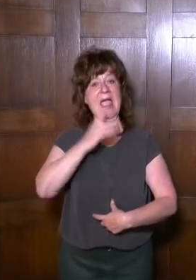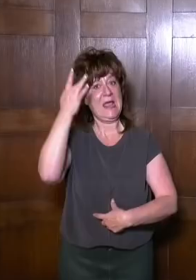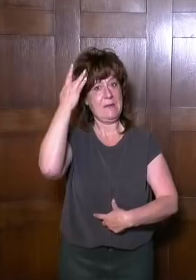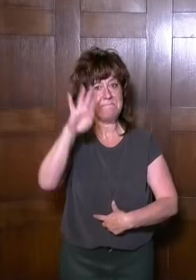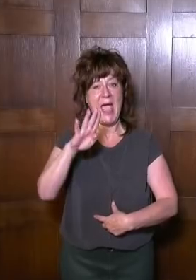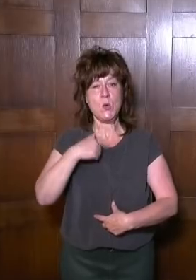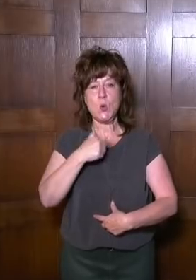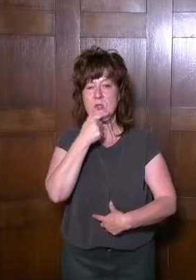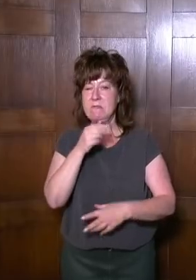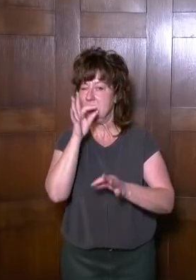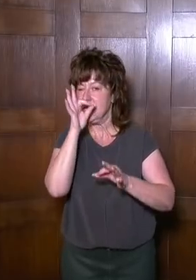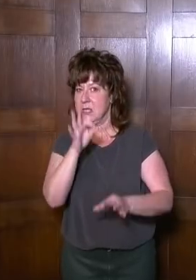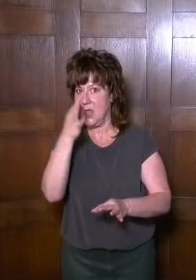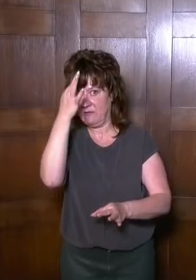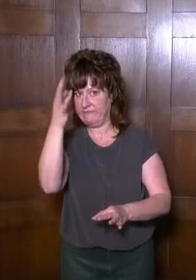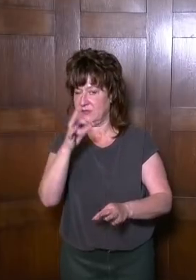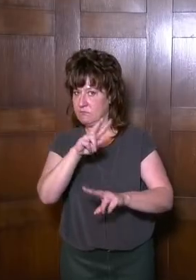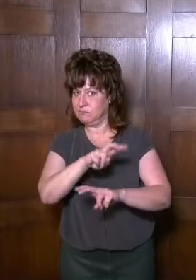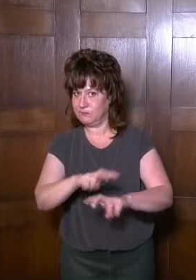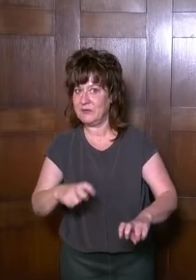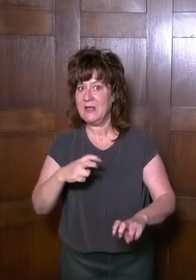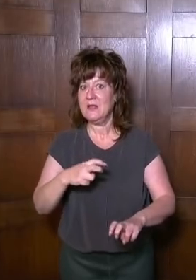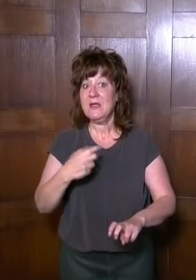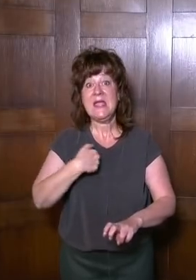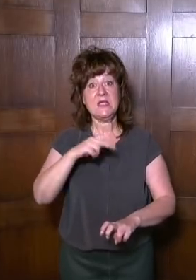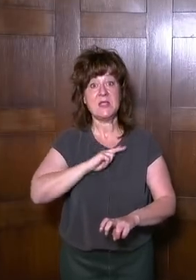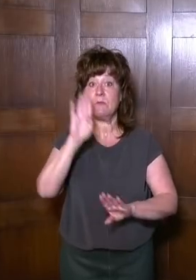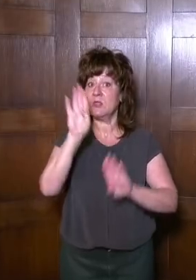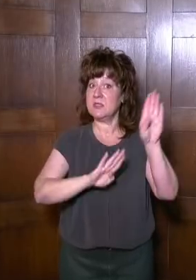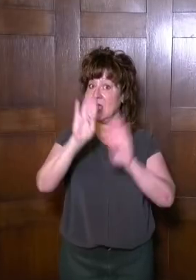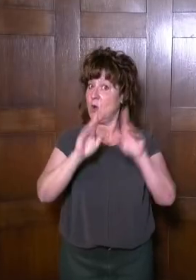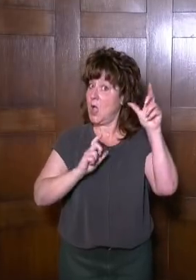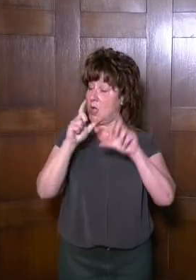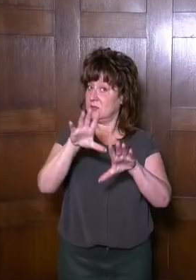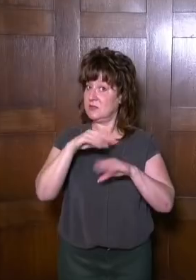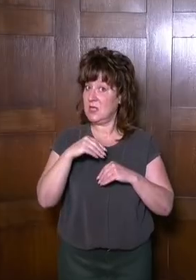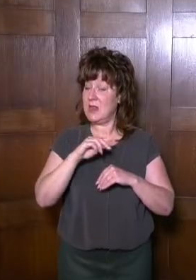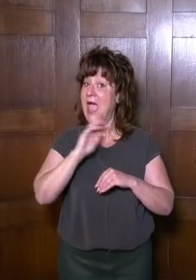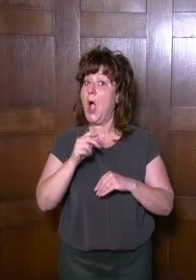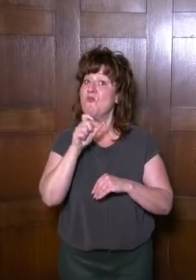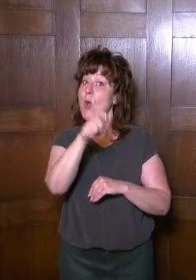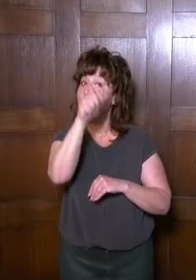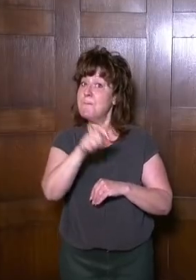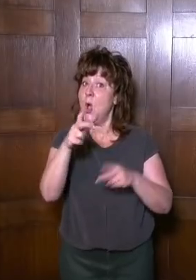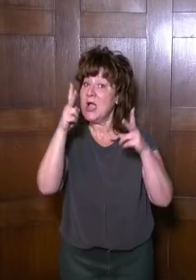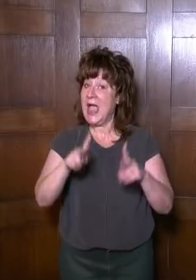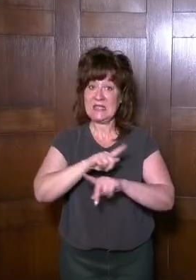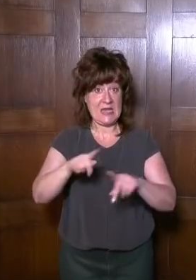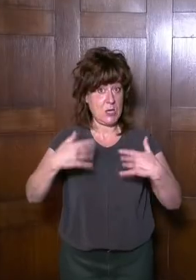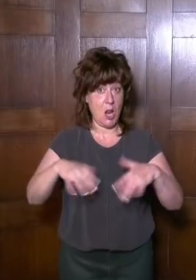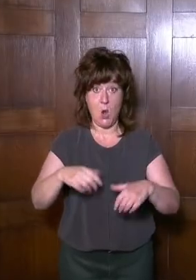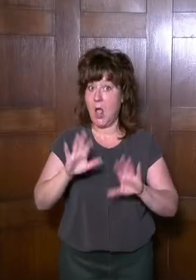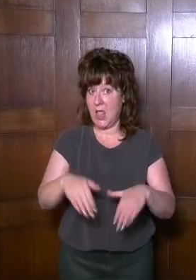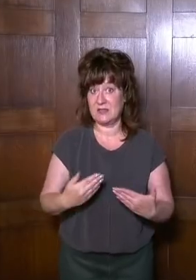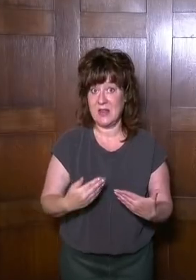Grund geht, der Demokratie ernst nimmt und nicht locker lässt, sich für die bürgerlichen Rechte, vor allem für die Freiheit